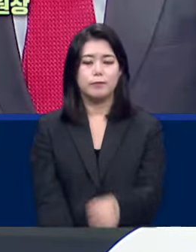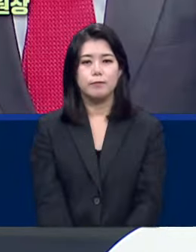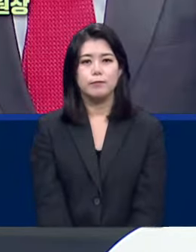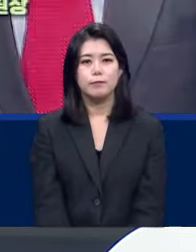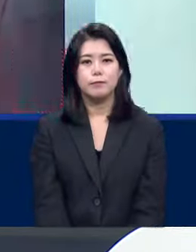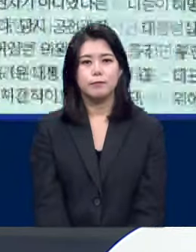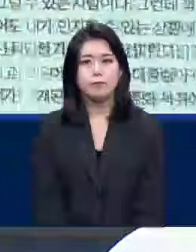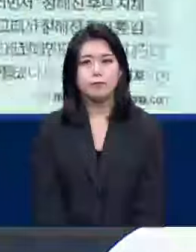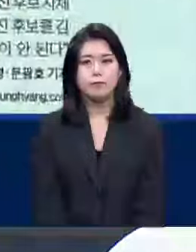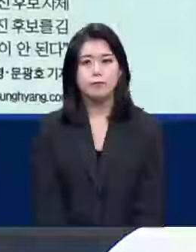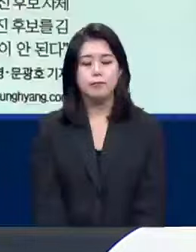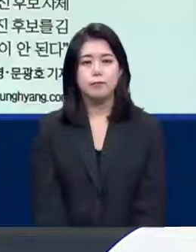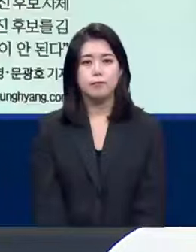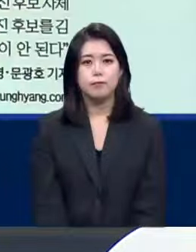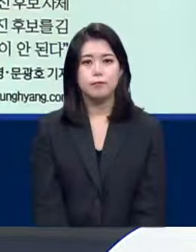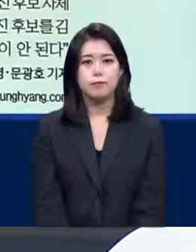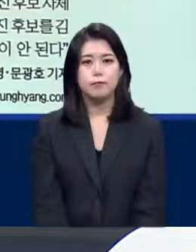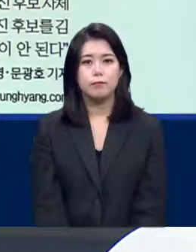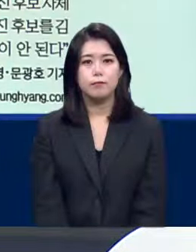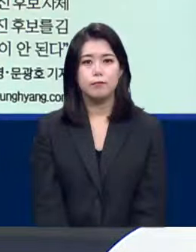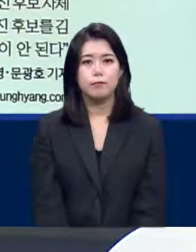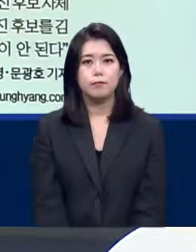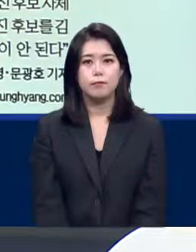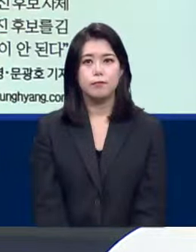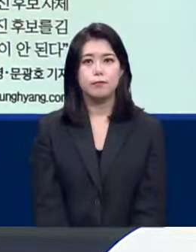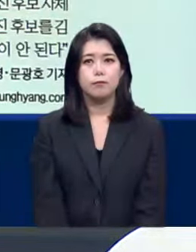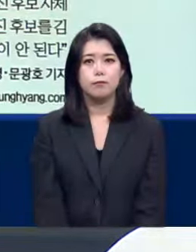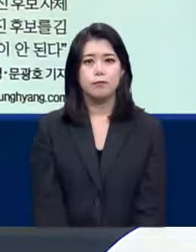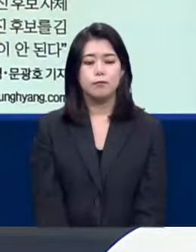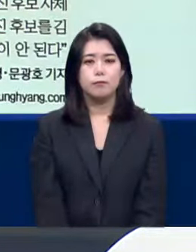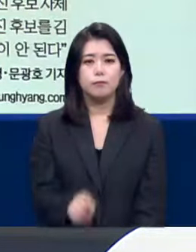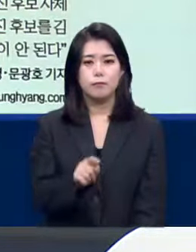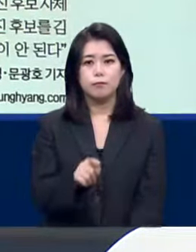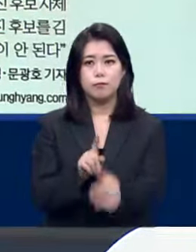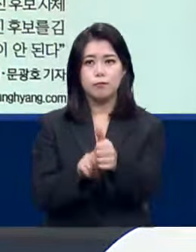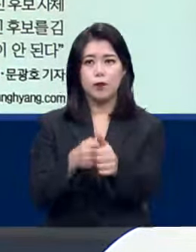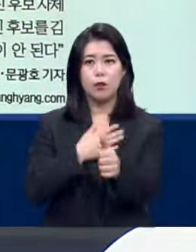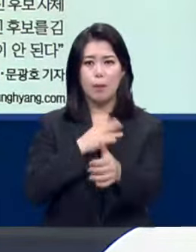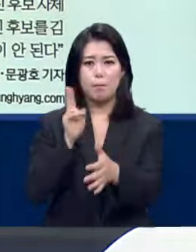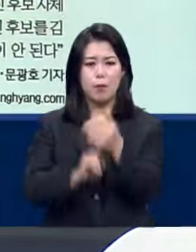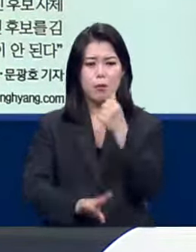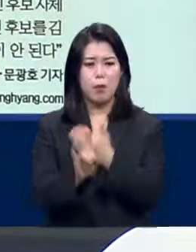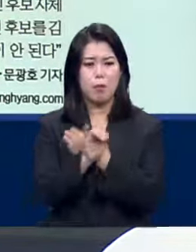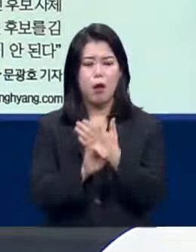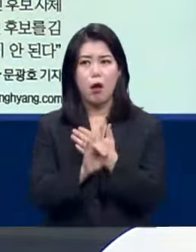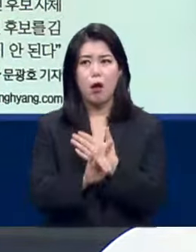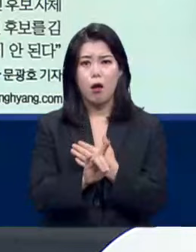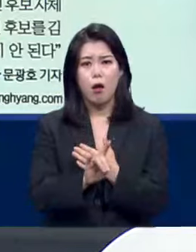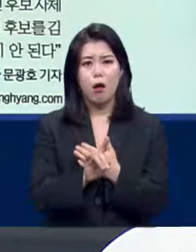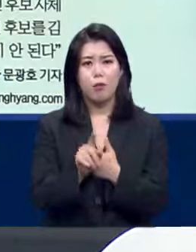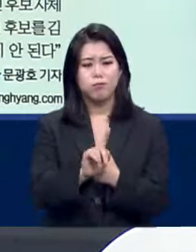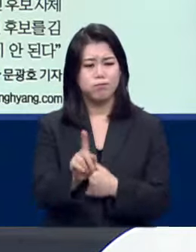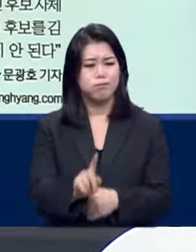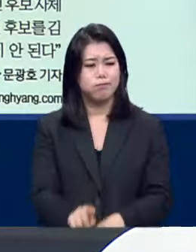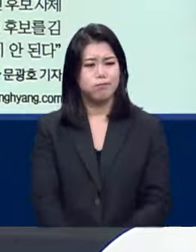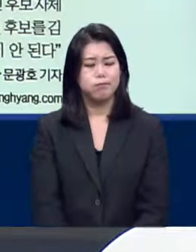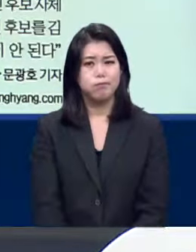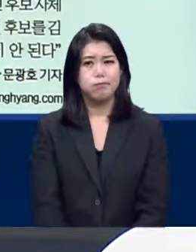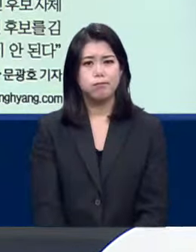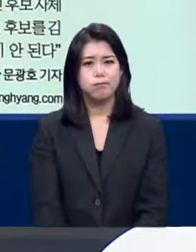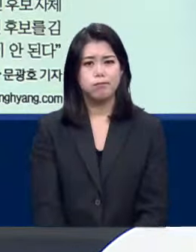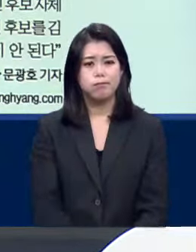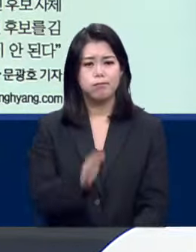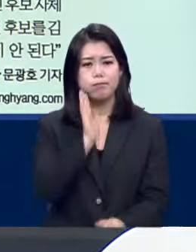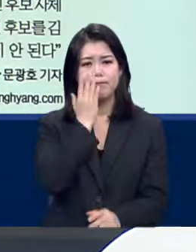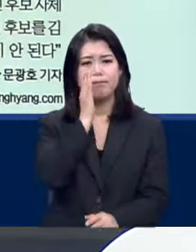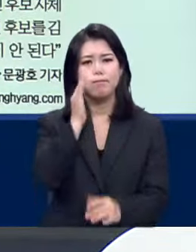대표 뭐라고 얘기를 하느냐 요런 얘기를 했었다는 거죠 이준석 날 파라 변명 하나 말미 잘보다 못한 대응 상당히 좀